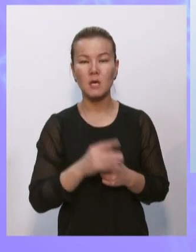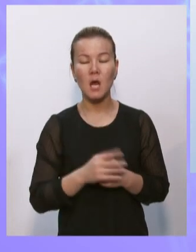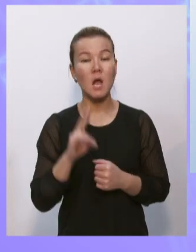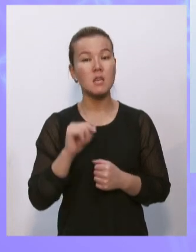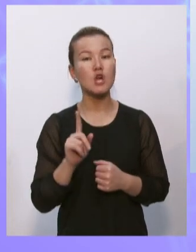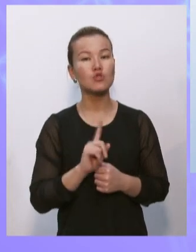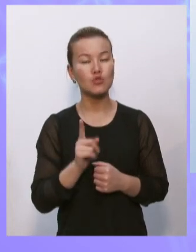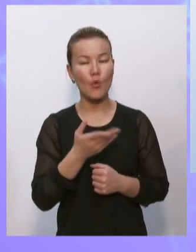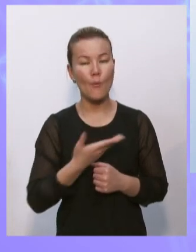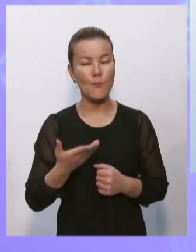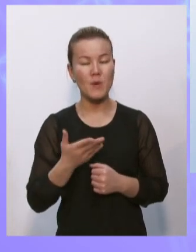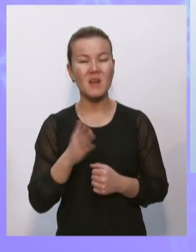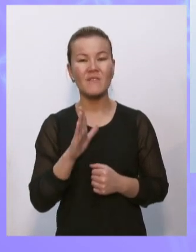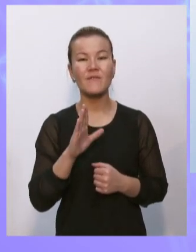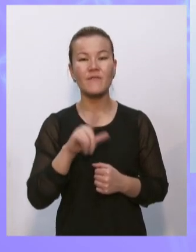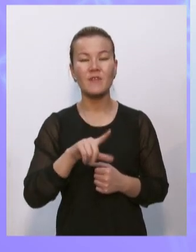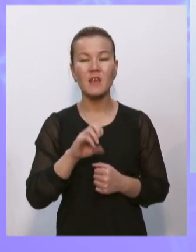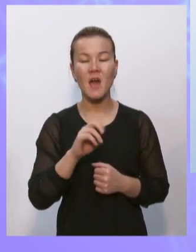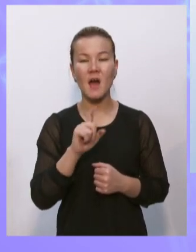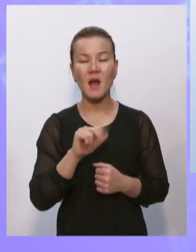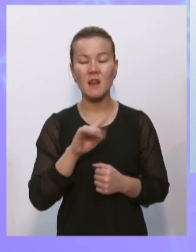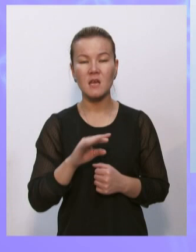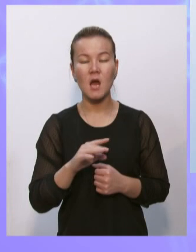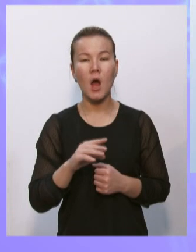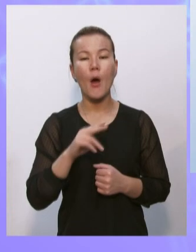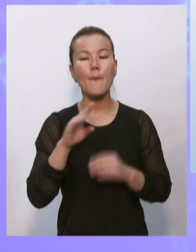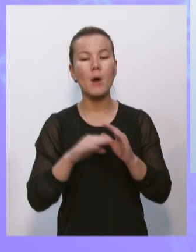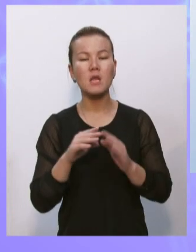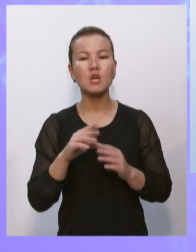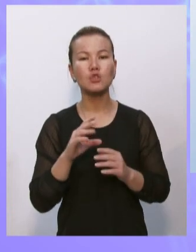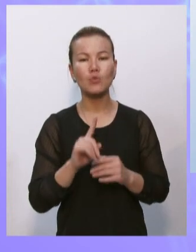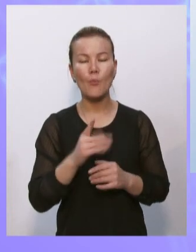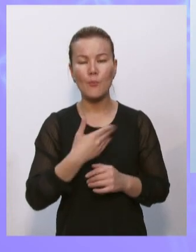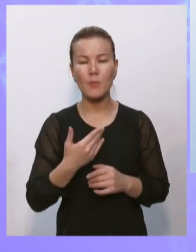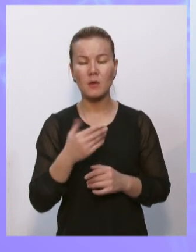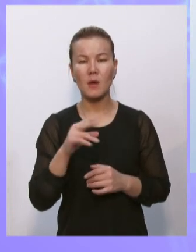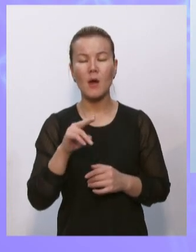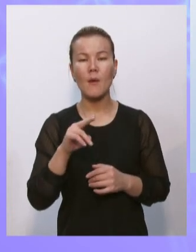На что мы въехали? Подо что мы поехали?